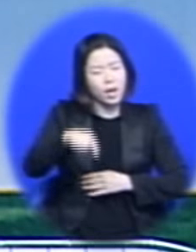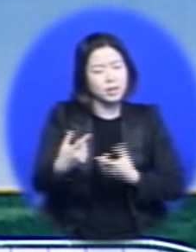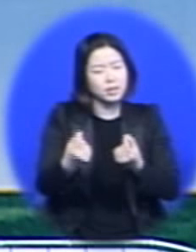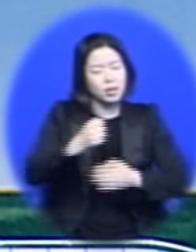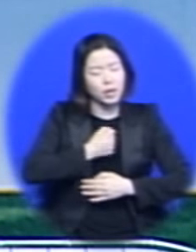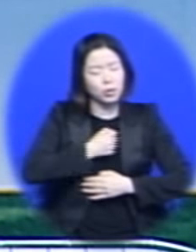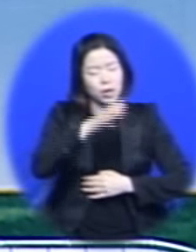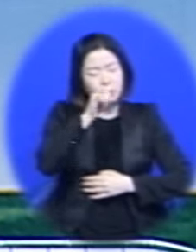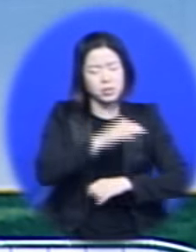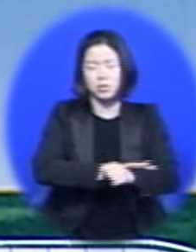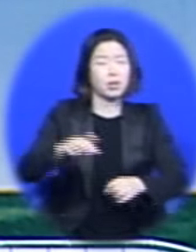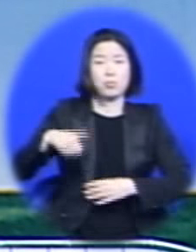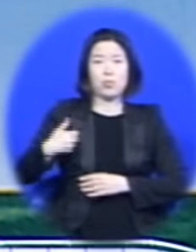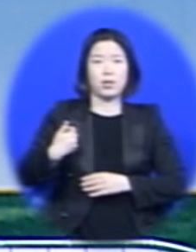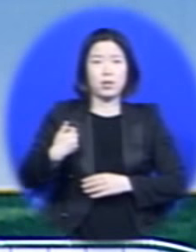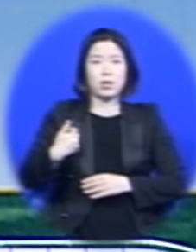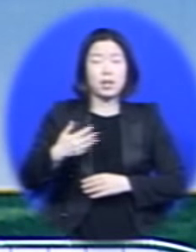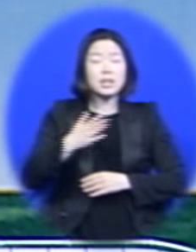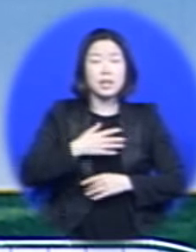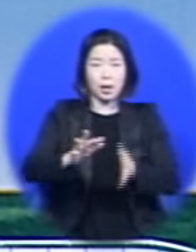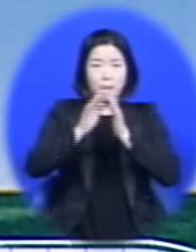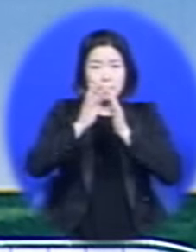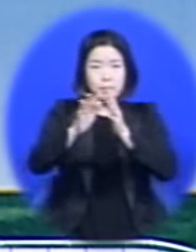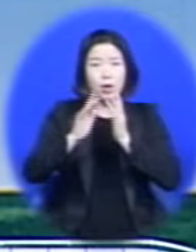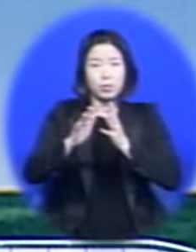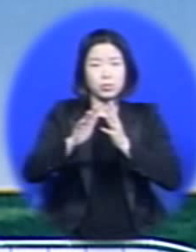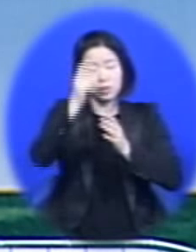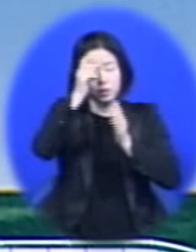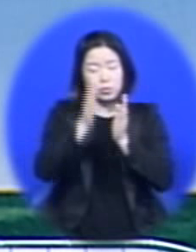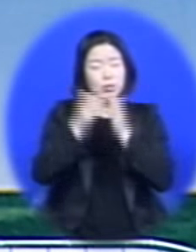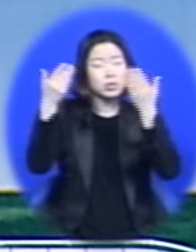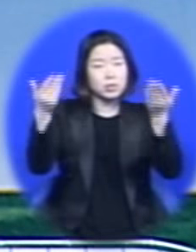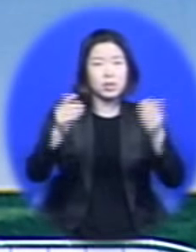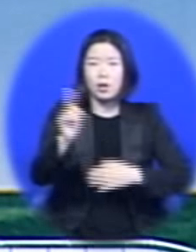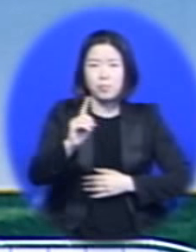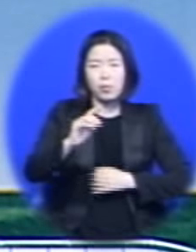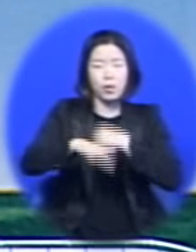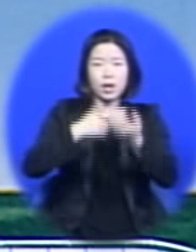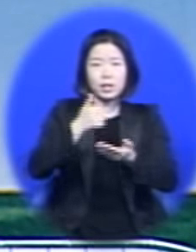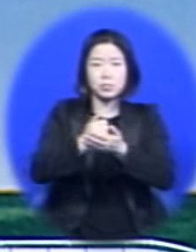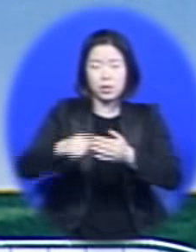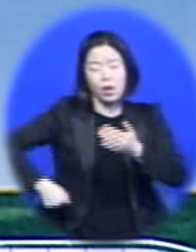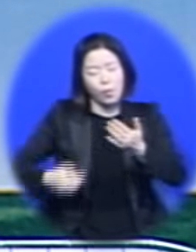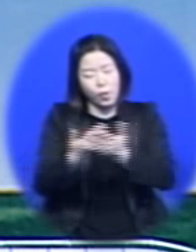있는지를 잘 모르겠어요. 제가 방언으로 기도하면서 제가 뭘 하나님께 회개하고 있는지를 모르겠어요.